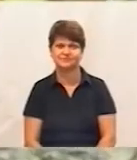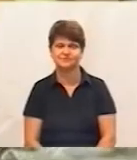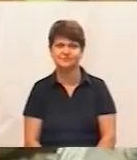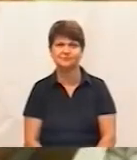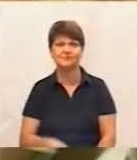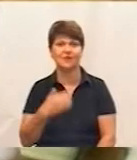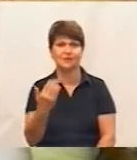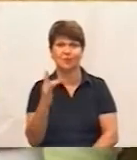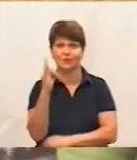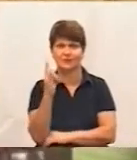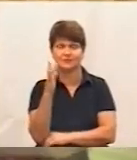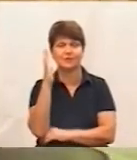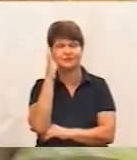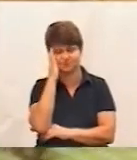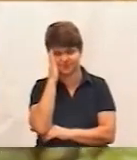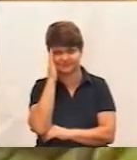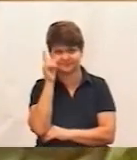Ось лялечка